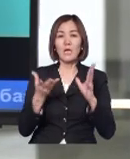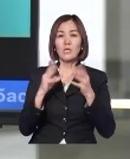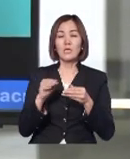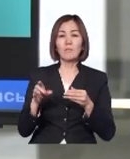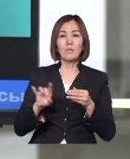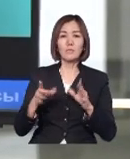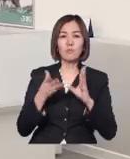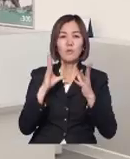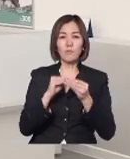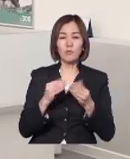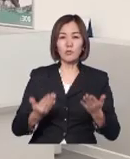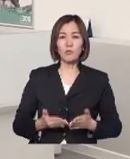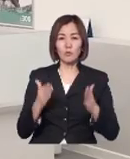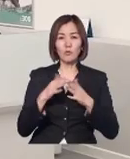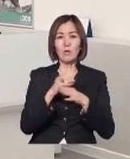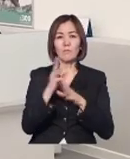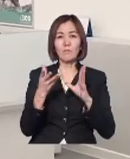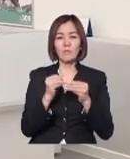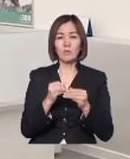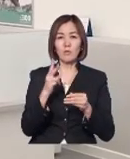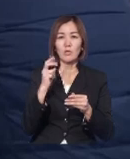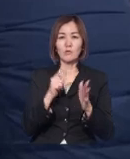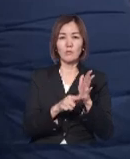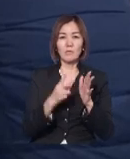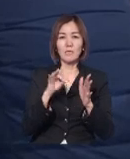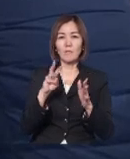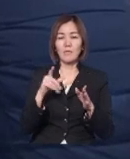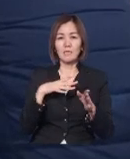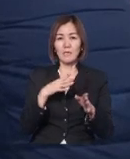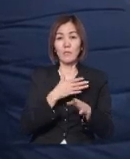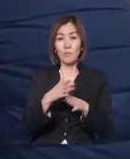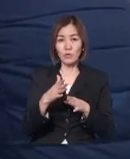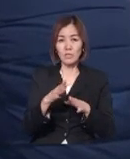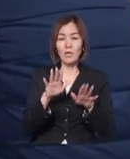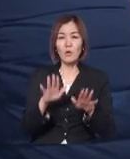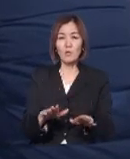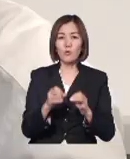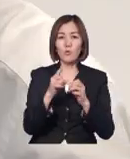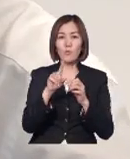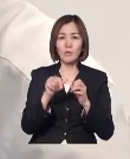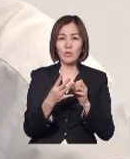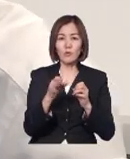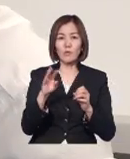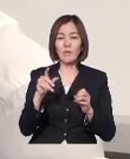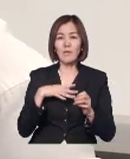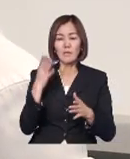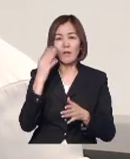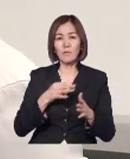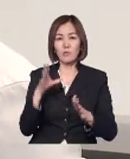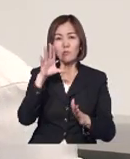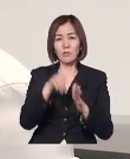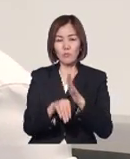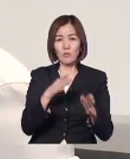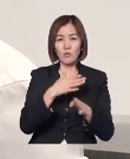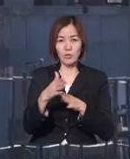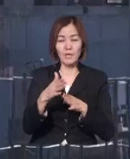бойынша тұрғын үймен қамтамасыз етуге 272 миллиард теңге қарастырылса, оның тек 11,4 миллиард теңгесі Алматы облысына